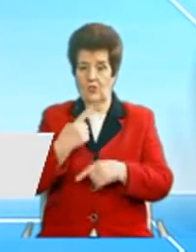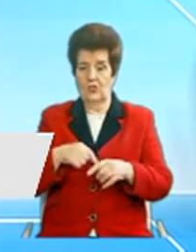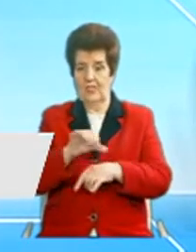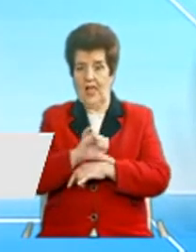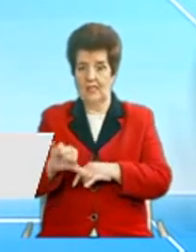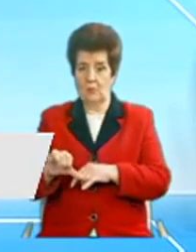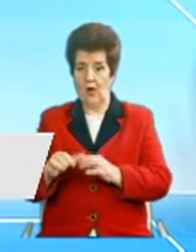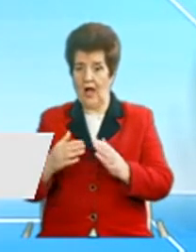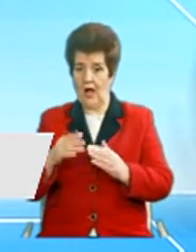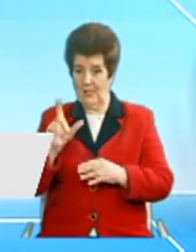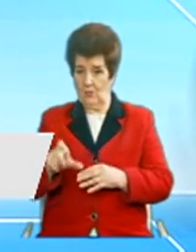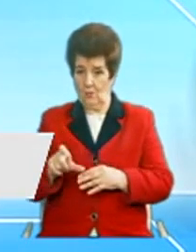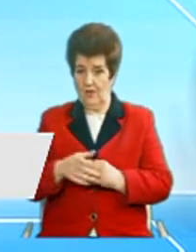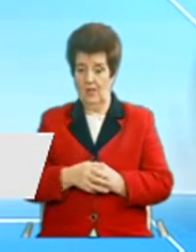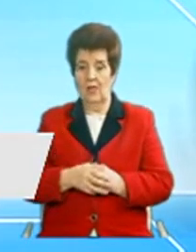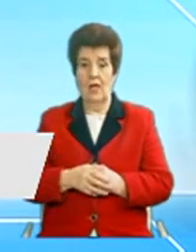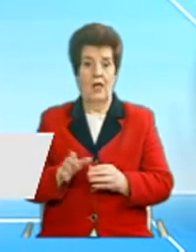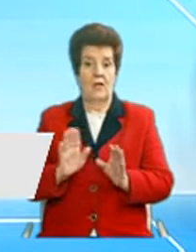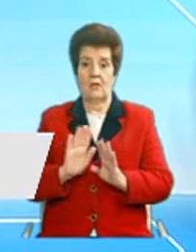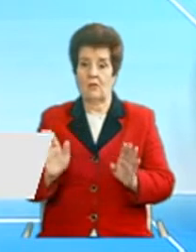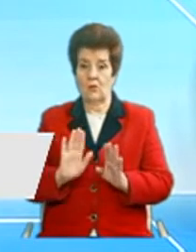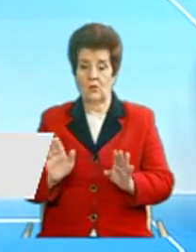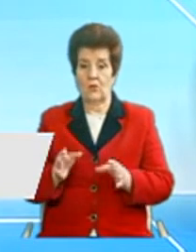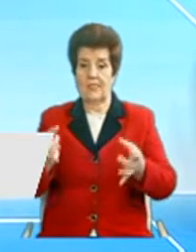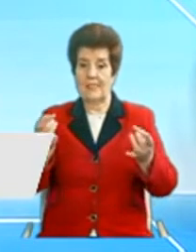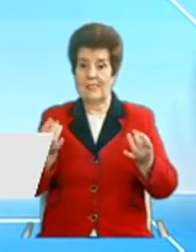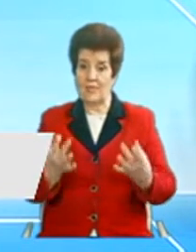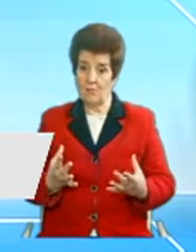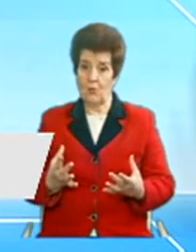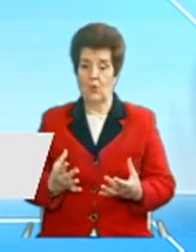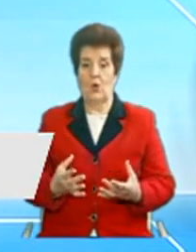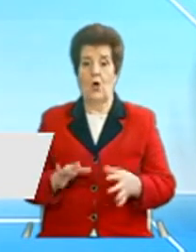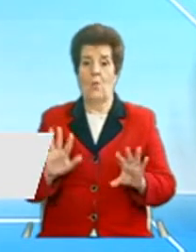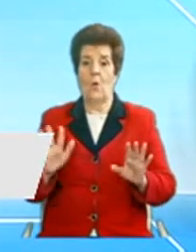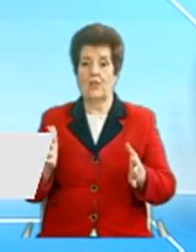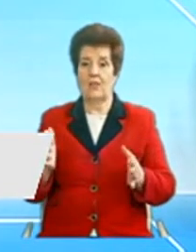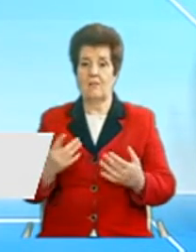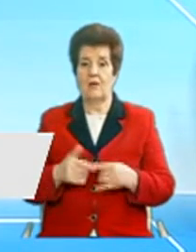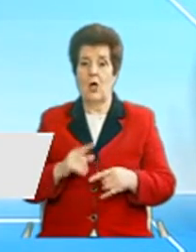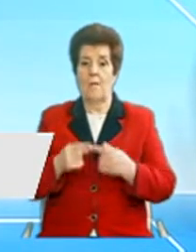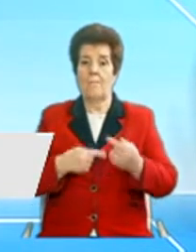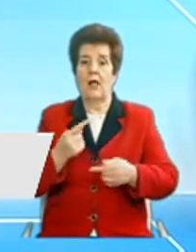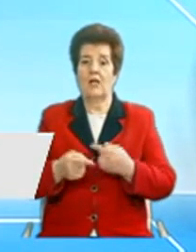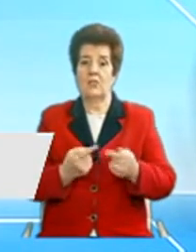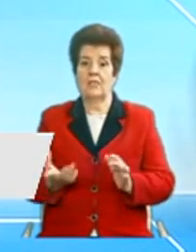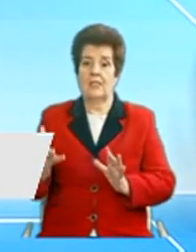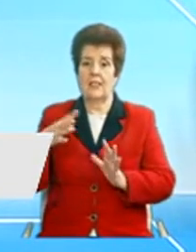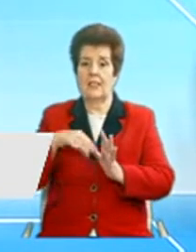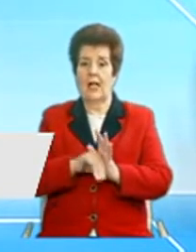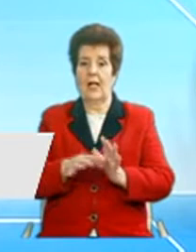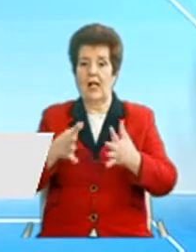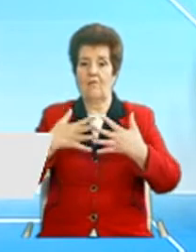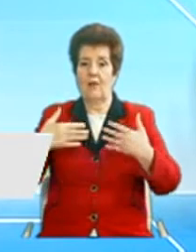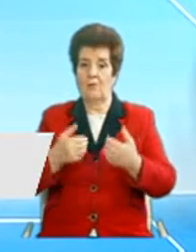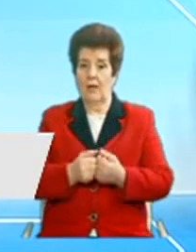diaspora acasă. Nu spun lucrul acesta din simplu motiv că astăzi s-a pornit procesul de reintegrare a familiilor